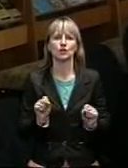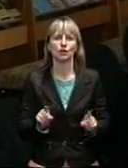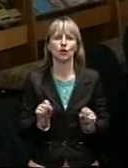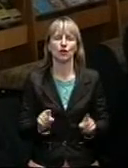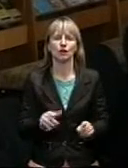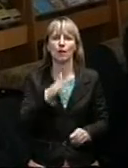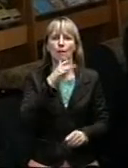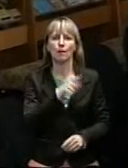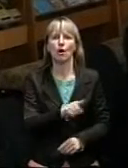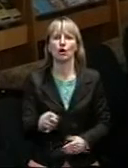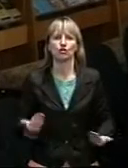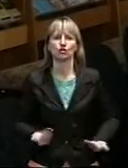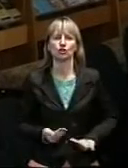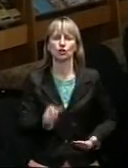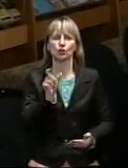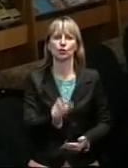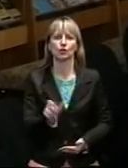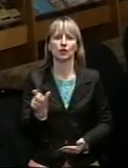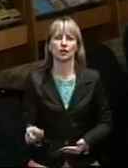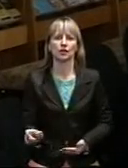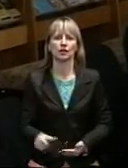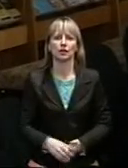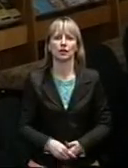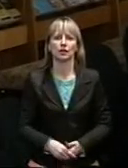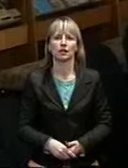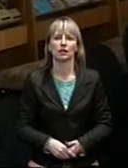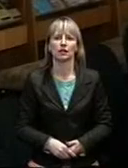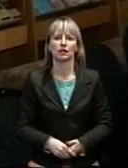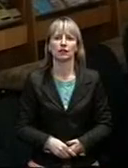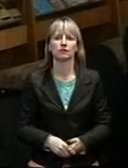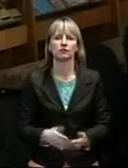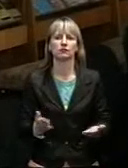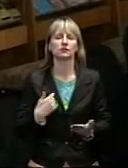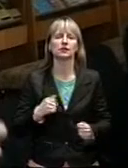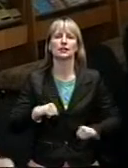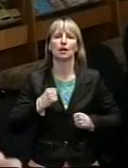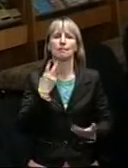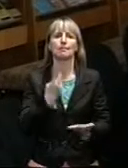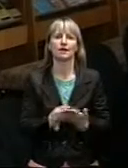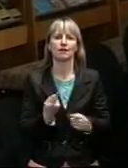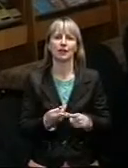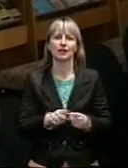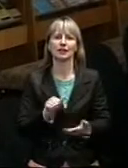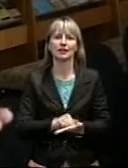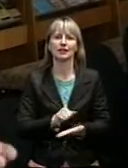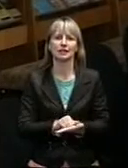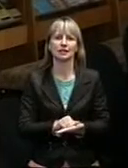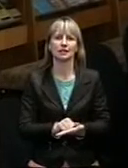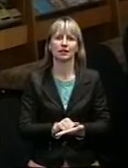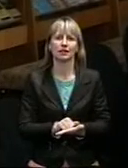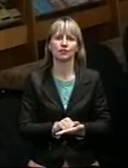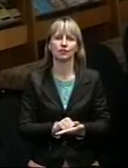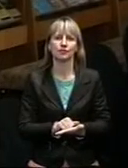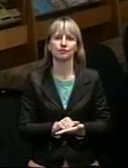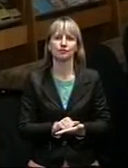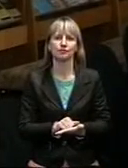золота пора в житті людини. Так би я стараюсь показати в цій книзі всі її